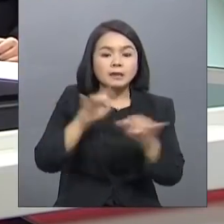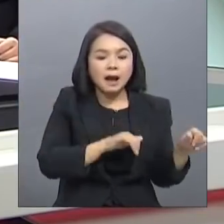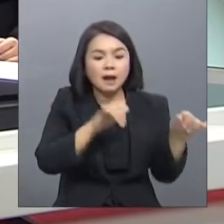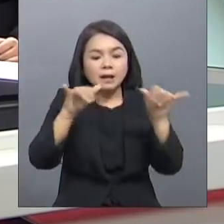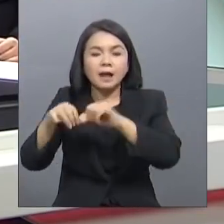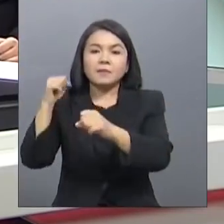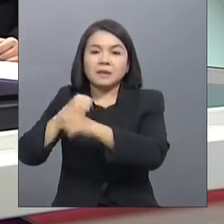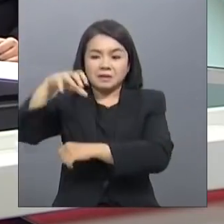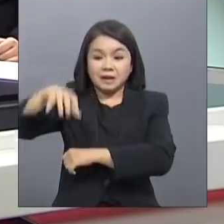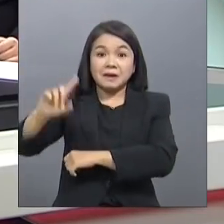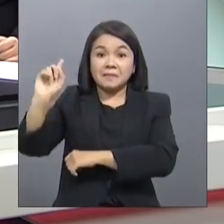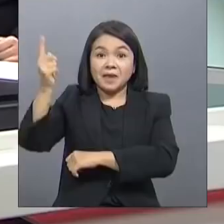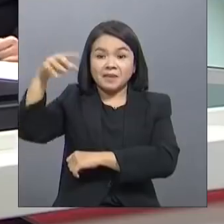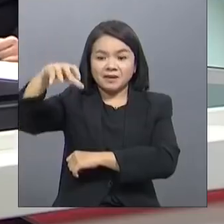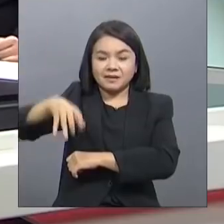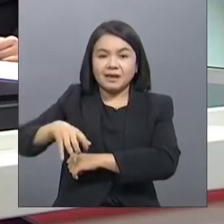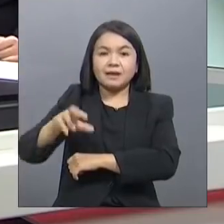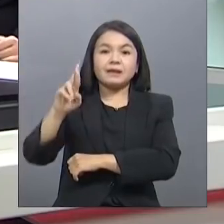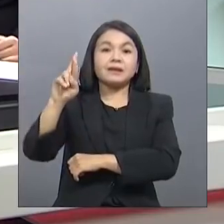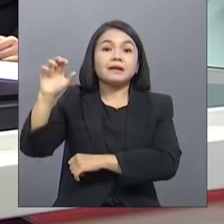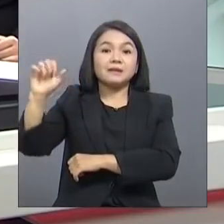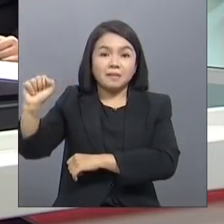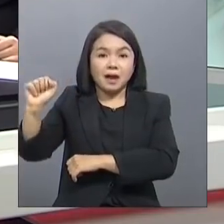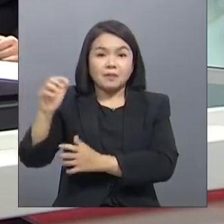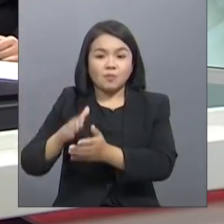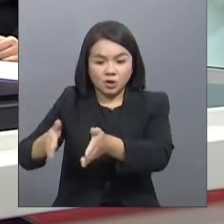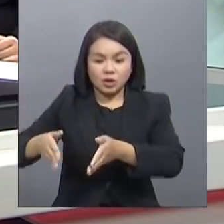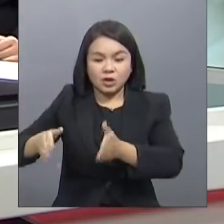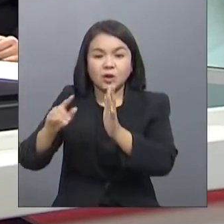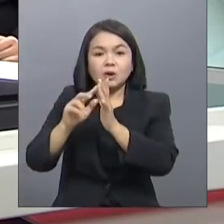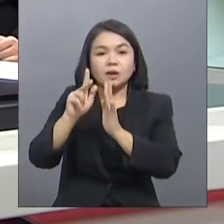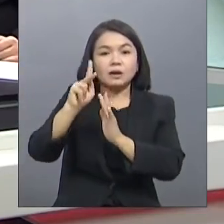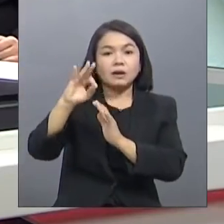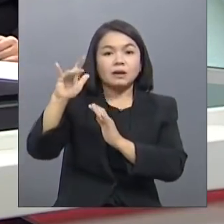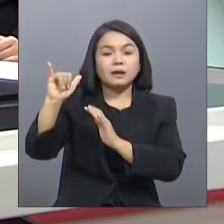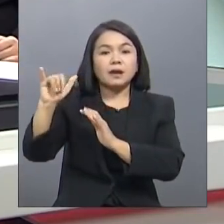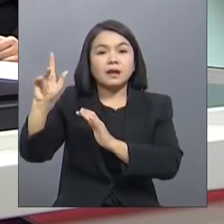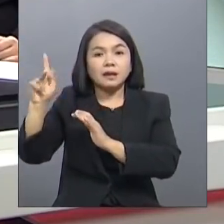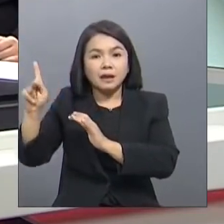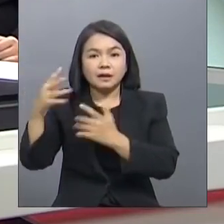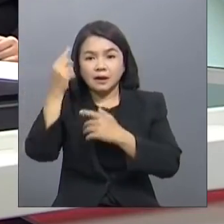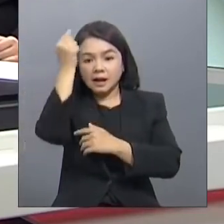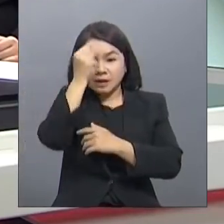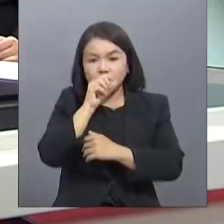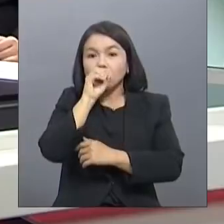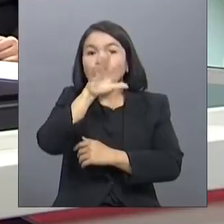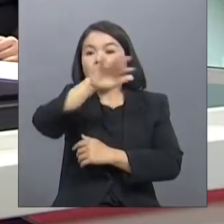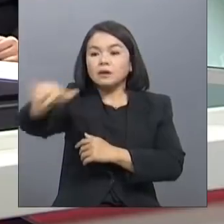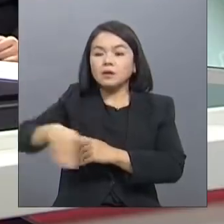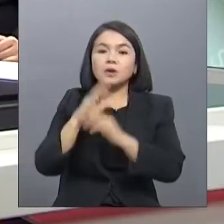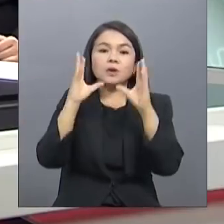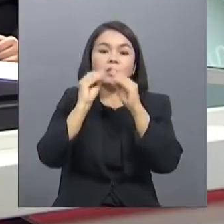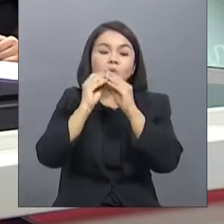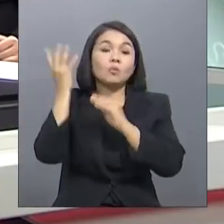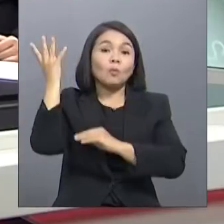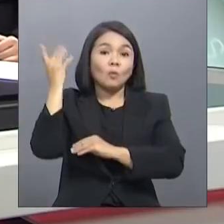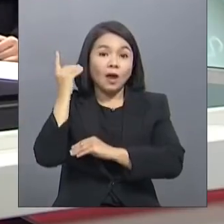ทษภาแ่งให่ที่ย่านเกียดตายนะฮะหลงจากที่ในชวลหีกภาย สภาผู้แทนรักสดรนั้ได้แ้งต่ที่ประชุมเมอวานนนะ